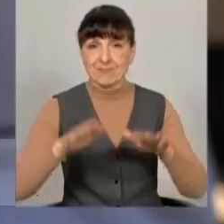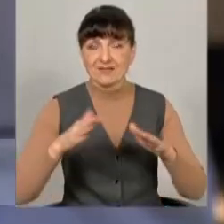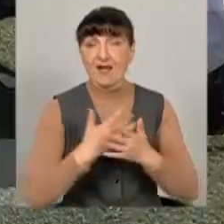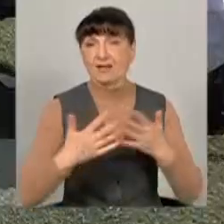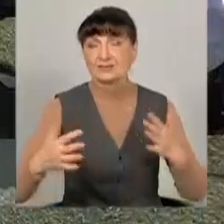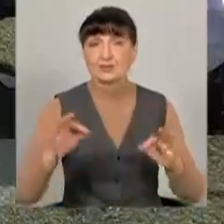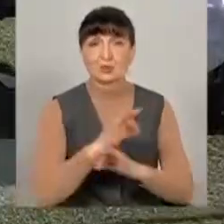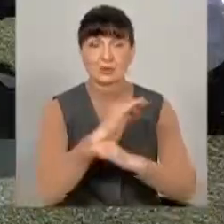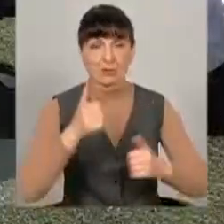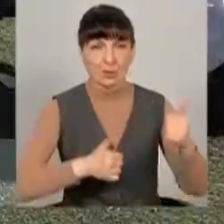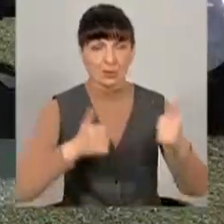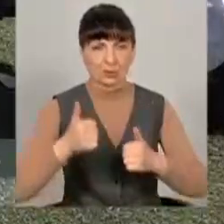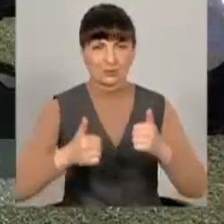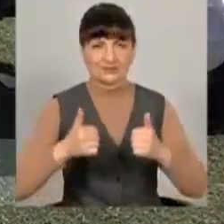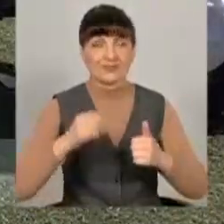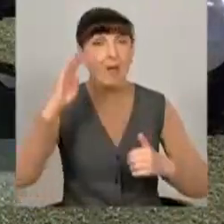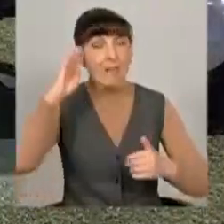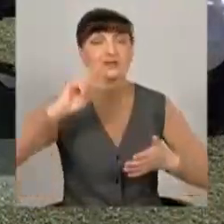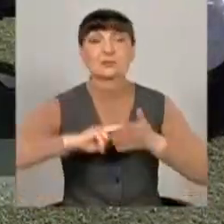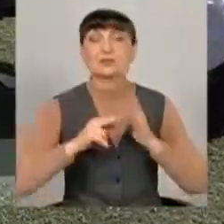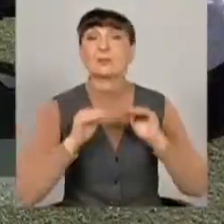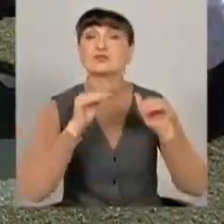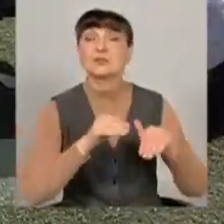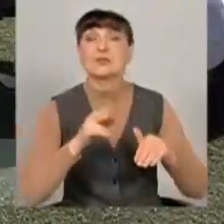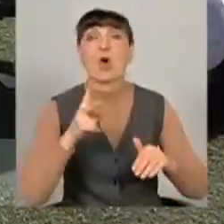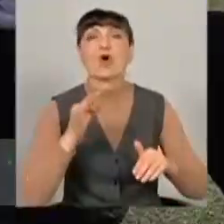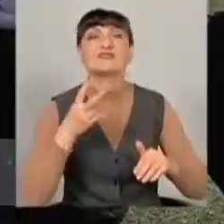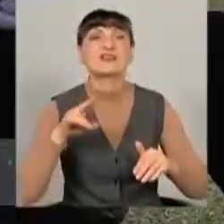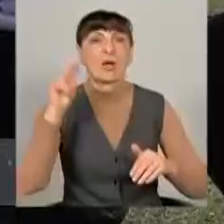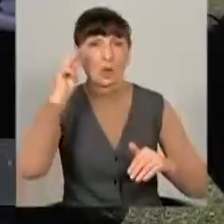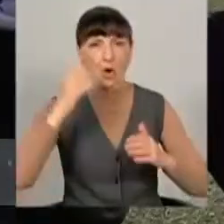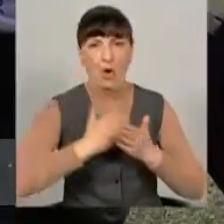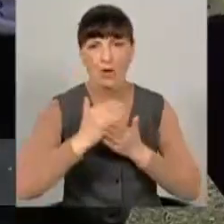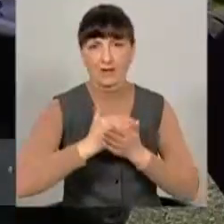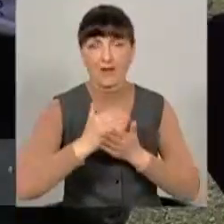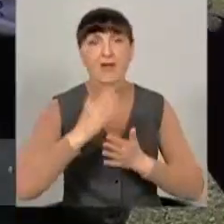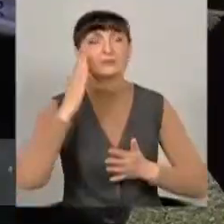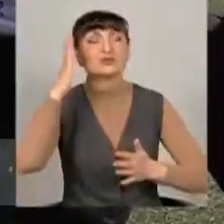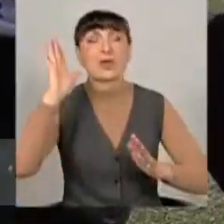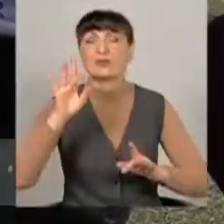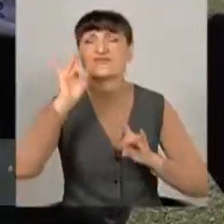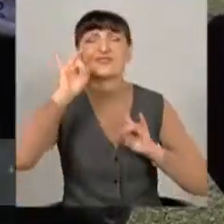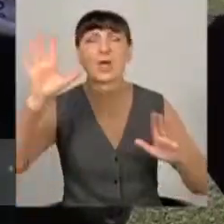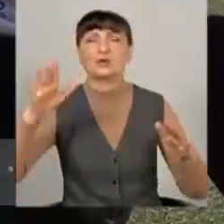различных музыкальных конкурсах. Юноша планирует поступить в консерваторию и мечтает стать выдающимся домбристом.